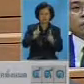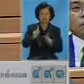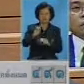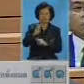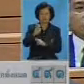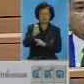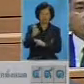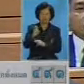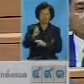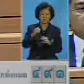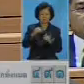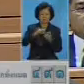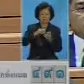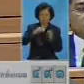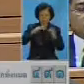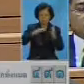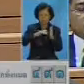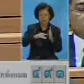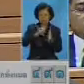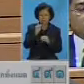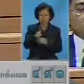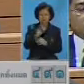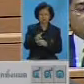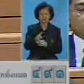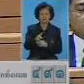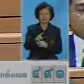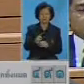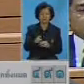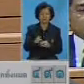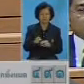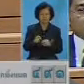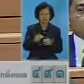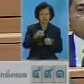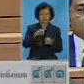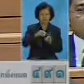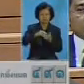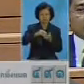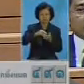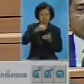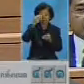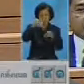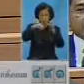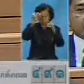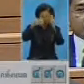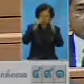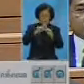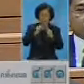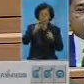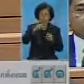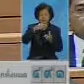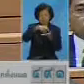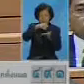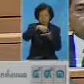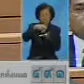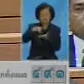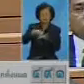ษาอย่างเร่งด่วนนี่เพราะอย่างนี้ครับการให้ข้อมูลการศึกษาข้อมูลการพูดจาการพูดการเสนอ